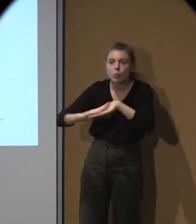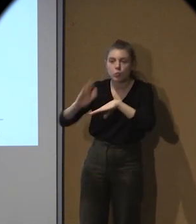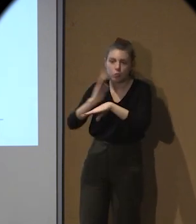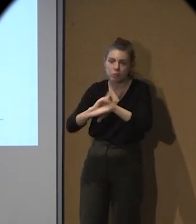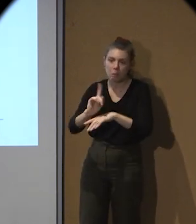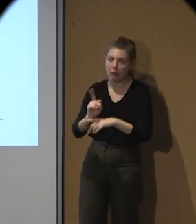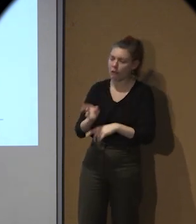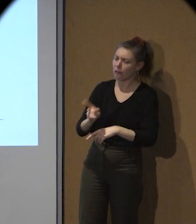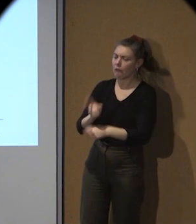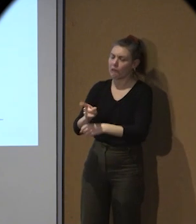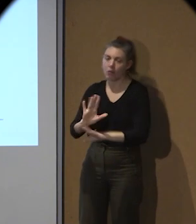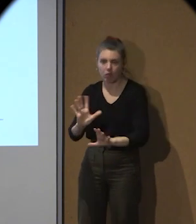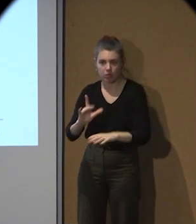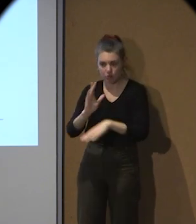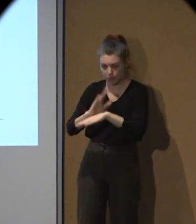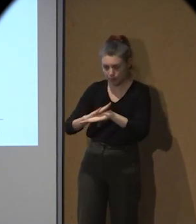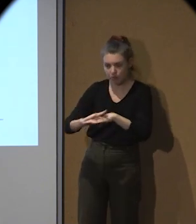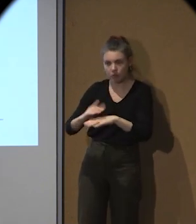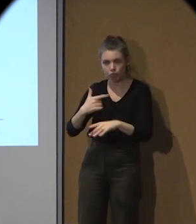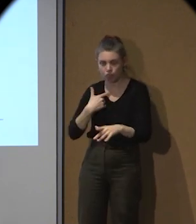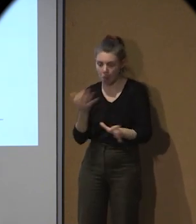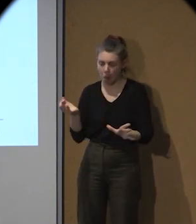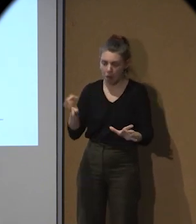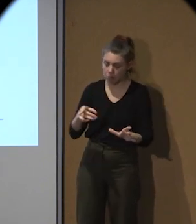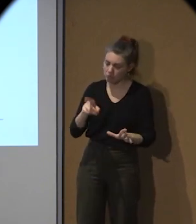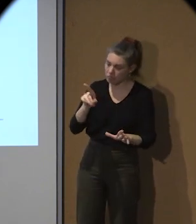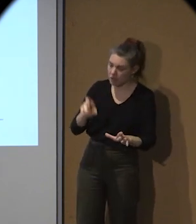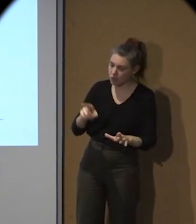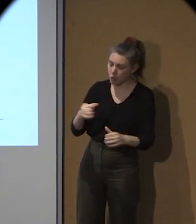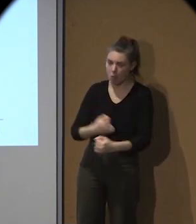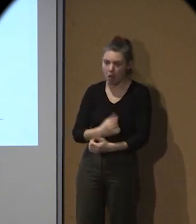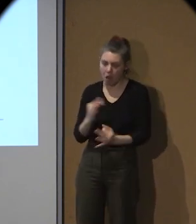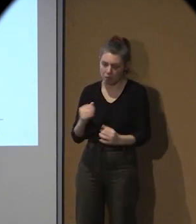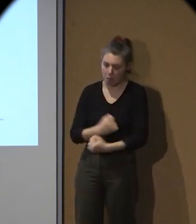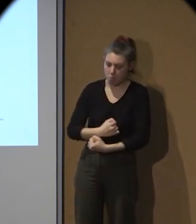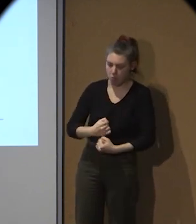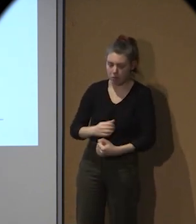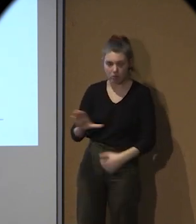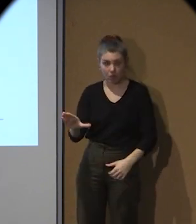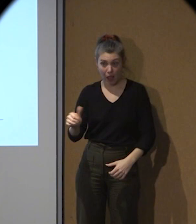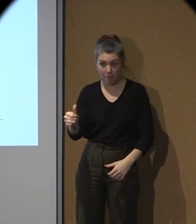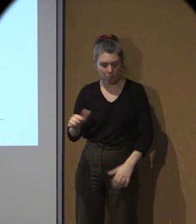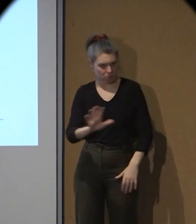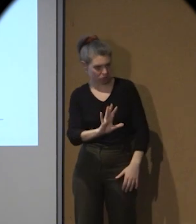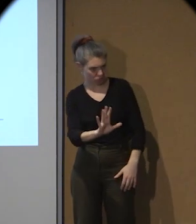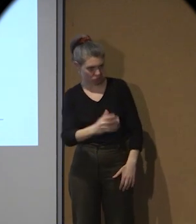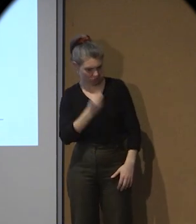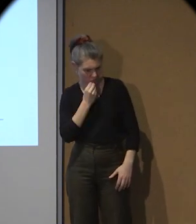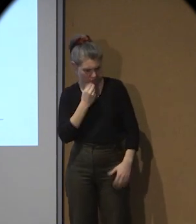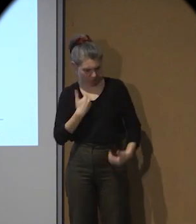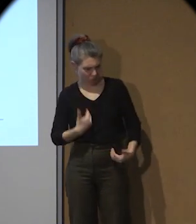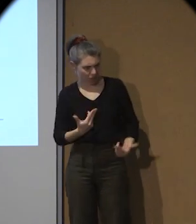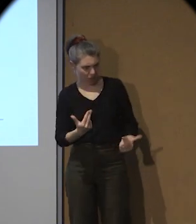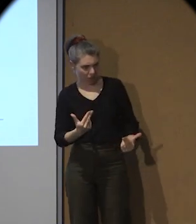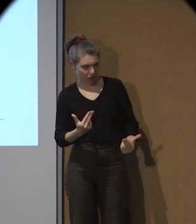utilise. Du poids, voilà. Mais elle m'a répondu net, mais je vais très bien, mais il n'y a pas de problème. Donc, ça